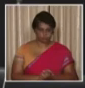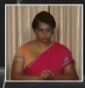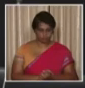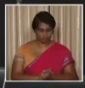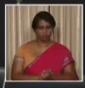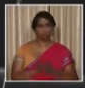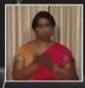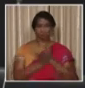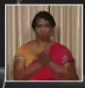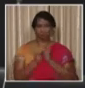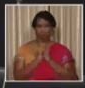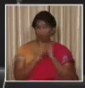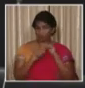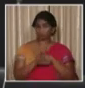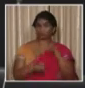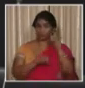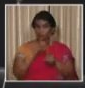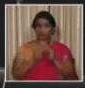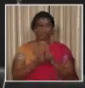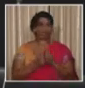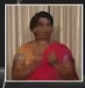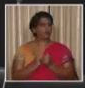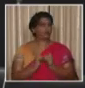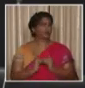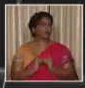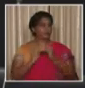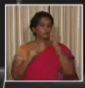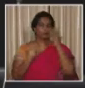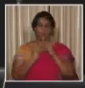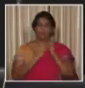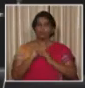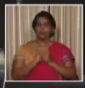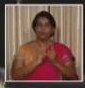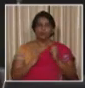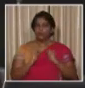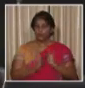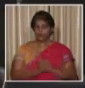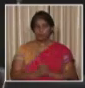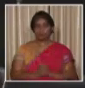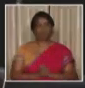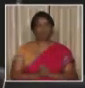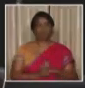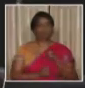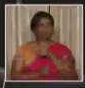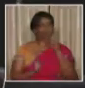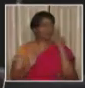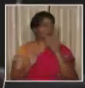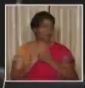දුම්රිය සේවයේ සේවකයන්ගේ කාර්යක්ෂමතාව ඉහළ නැංවීම සඳහා ක්‍රියාමාර්ග කවරේද? ඒ